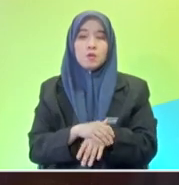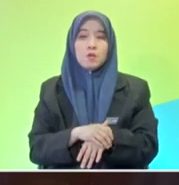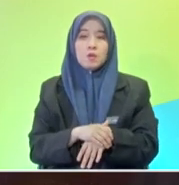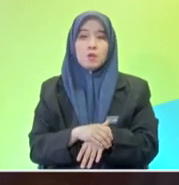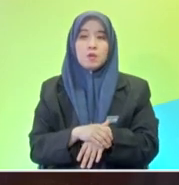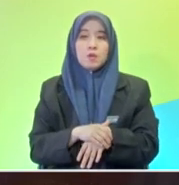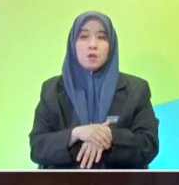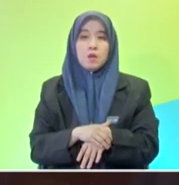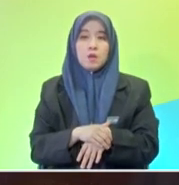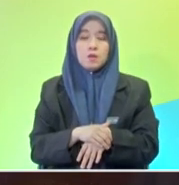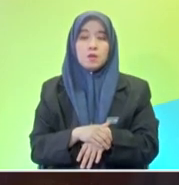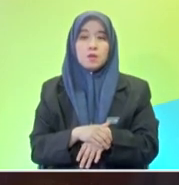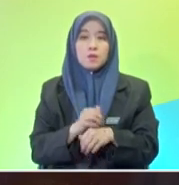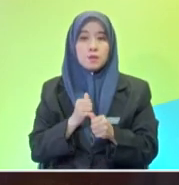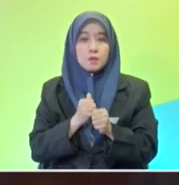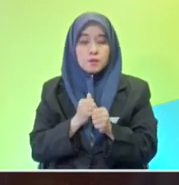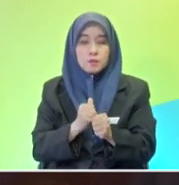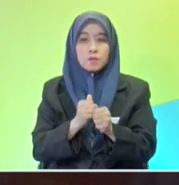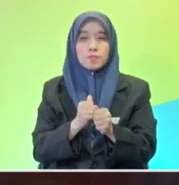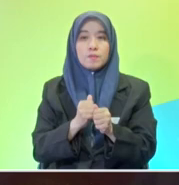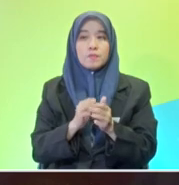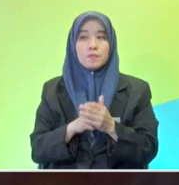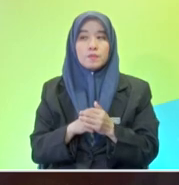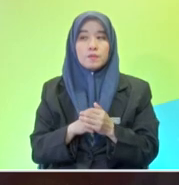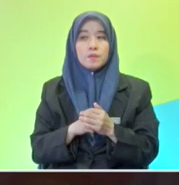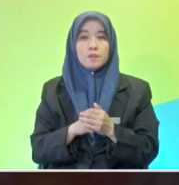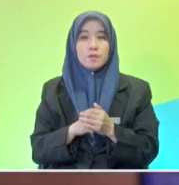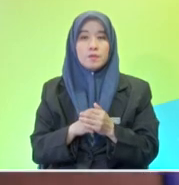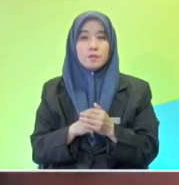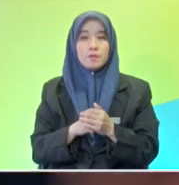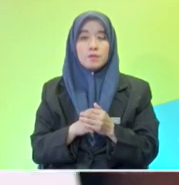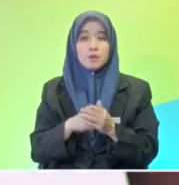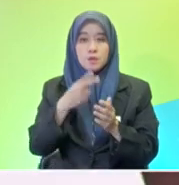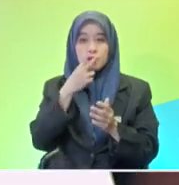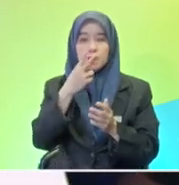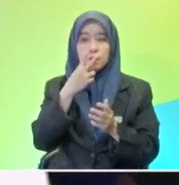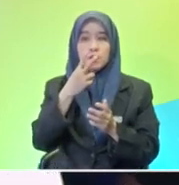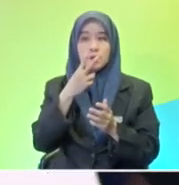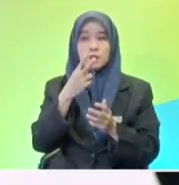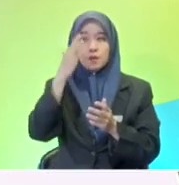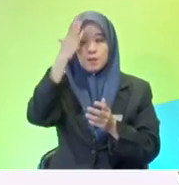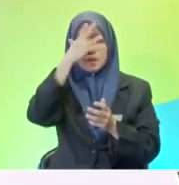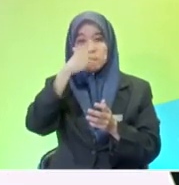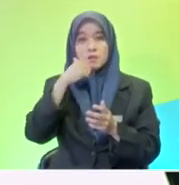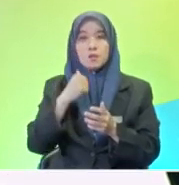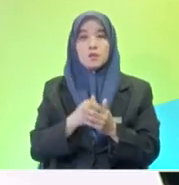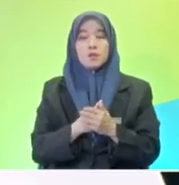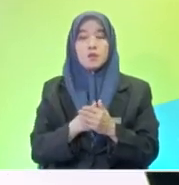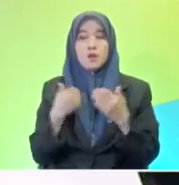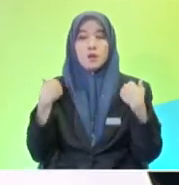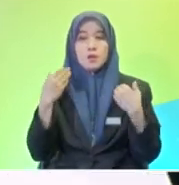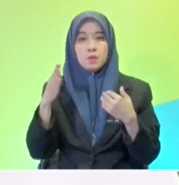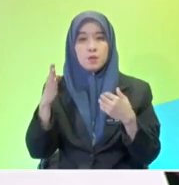ikut ketetapan pula nampak nampak tu Cikgu ni cantik kan warnawani kan ada biru